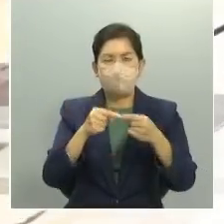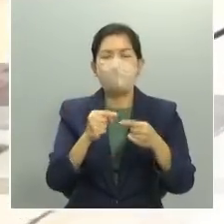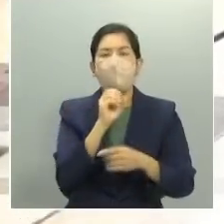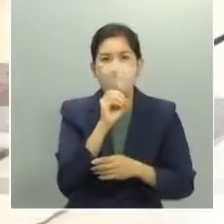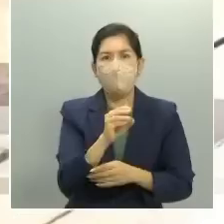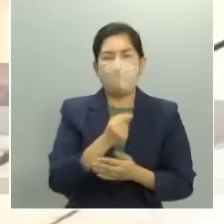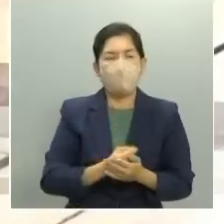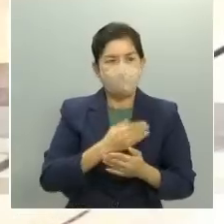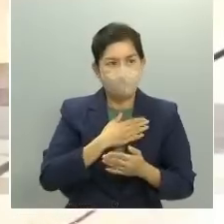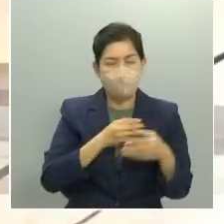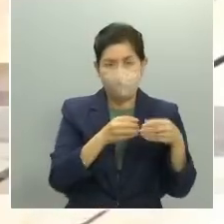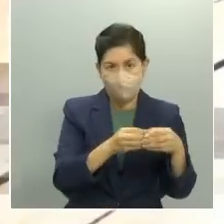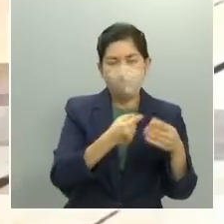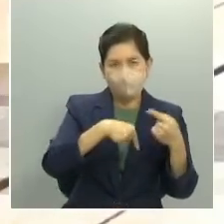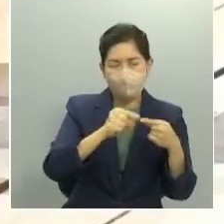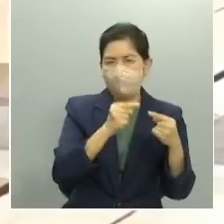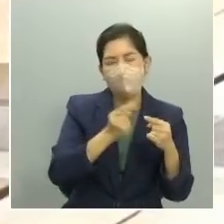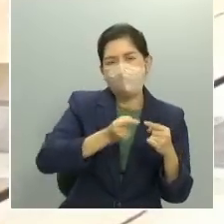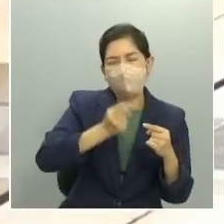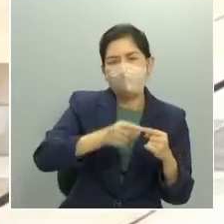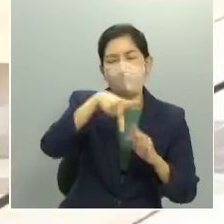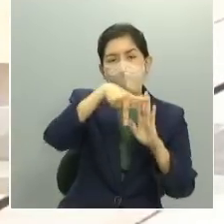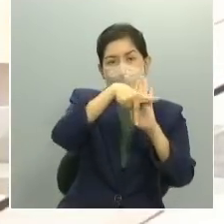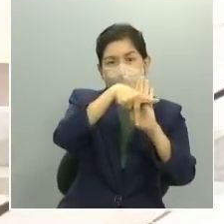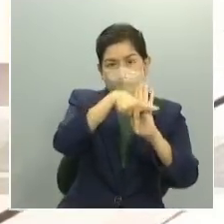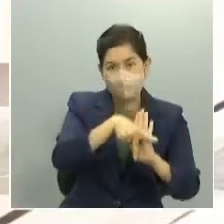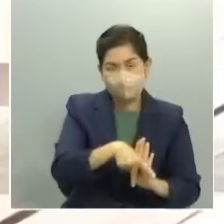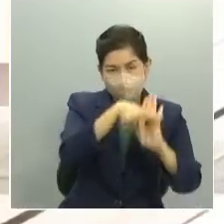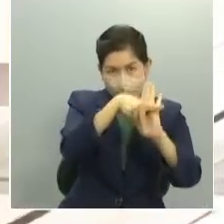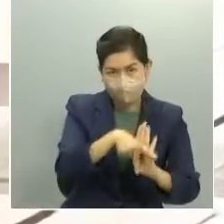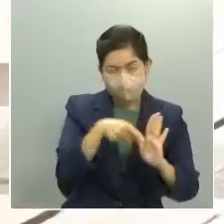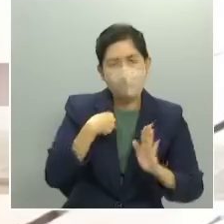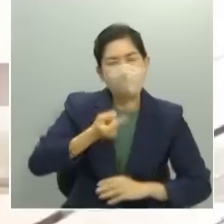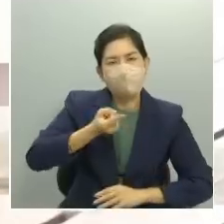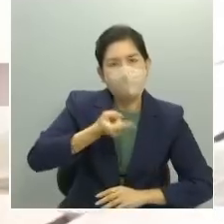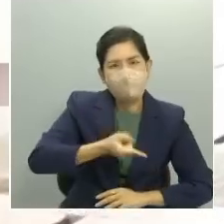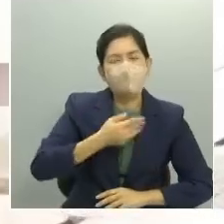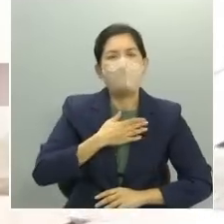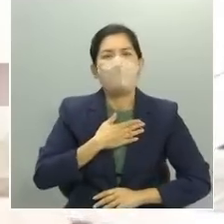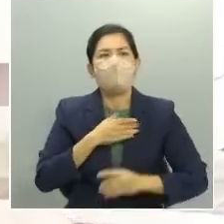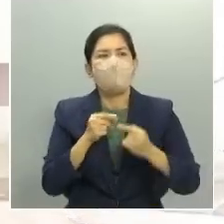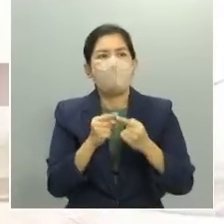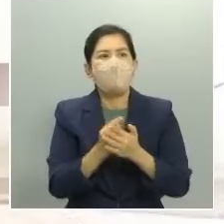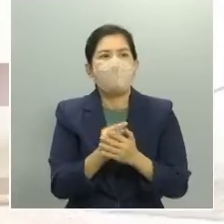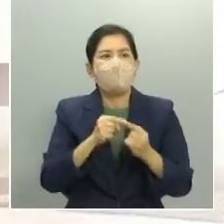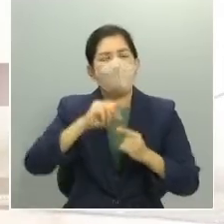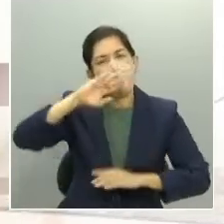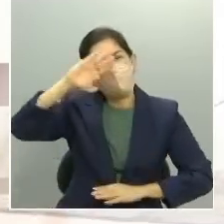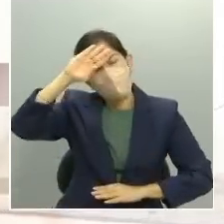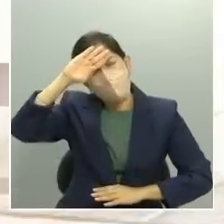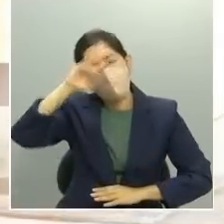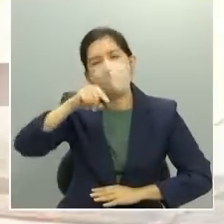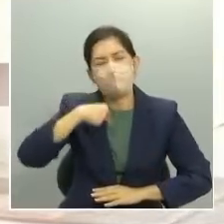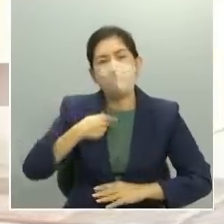พฤหัสเล่นมาได้ประมาณ2เดือนแล้วนะคะเมื่อวันเกิดเหตุเนี่ยเป็นครั้งแรกที่น้องพีทลาป่วยไม่มาร้องแล้วก็ให้คนในวงหาคนมาร้อง